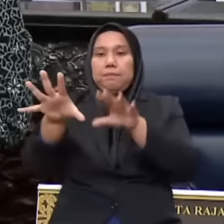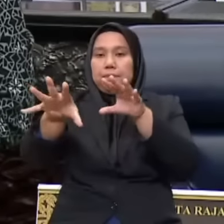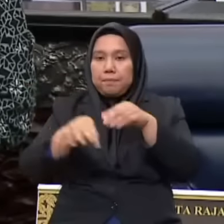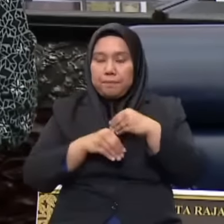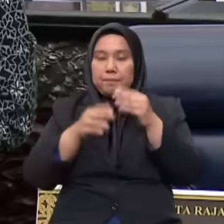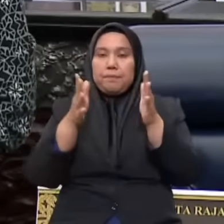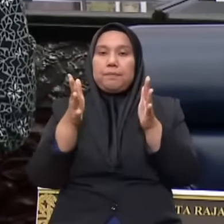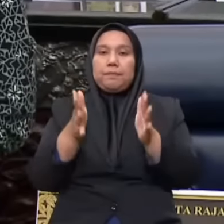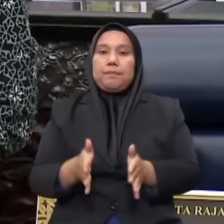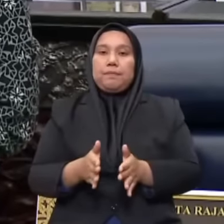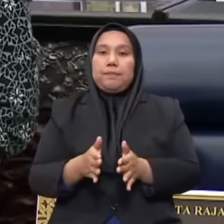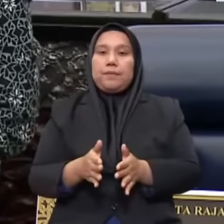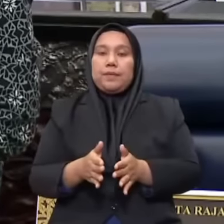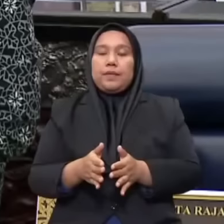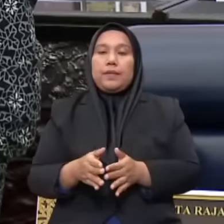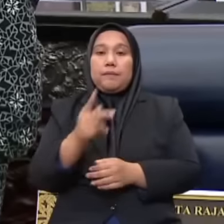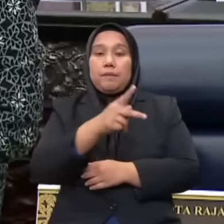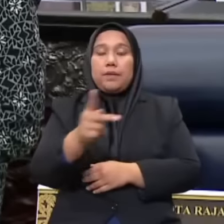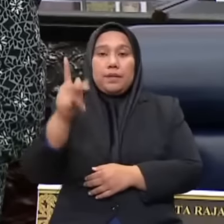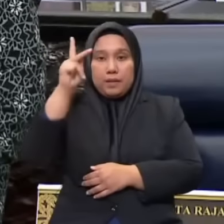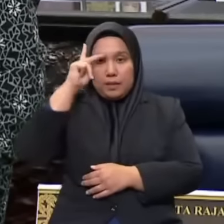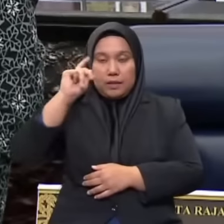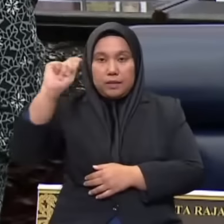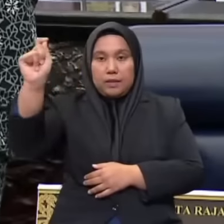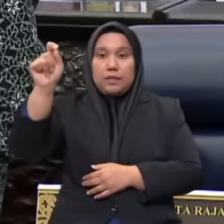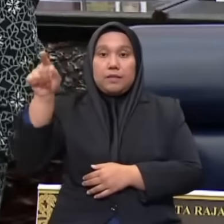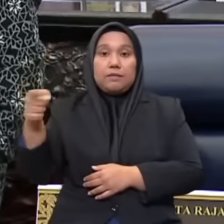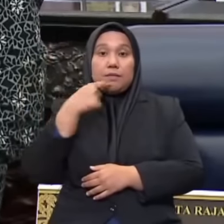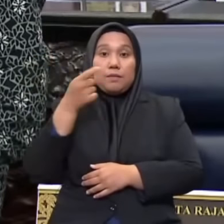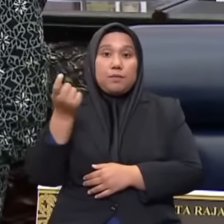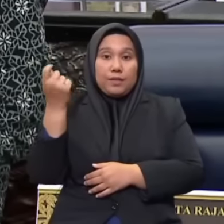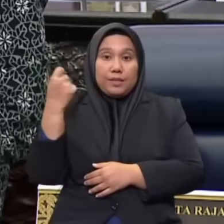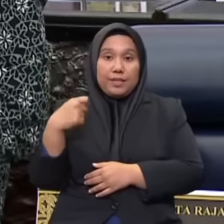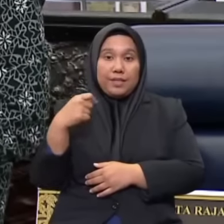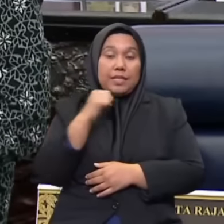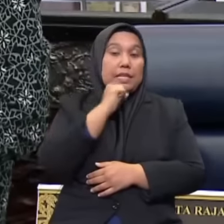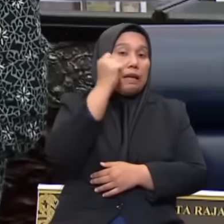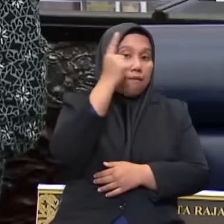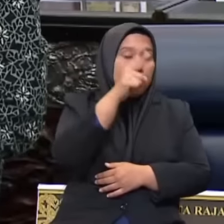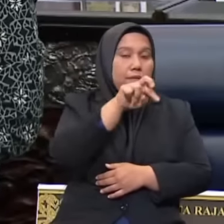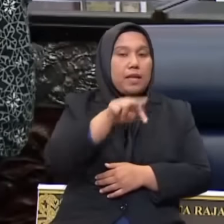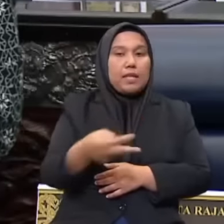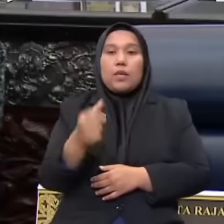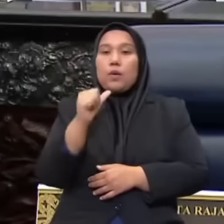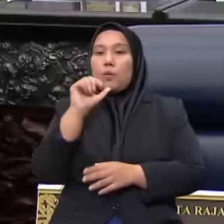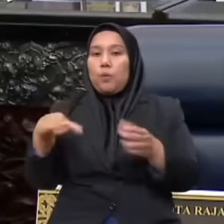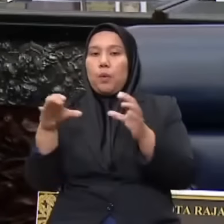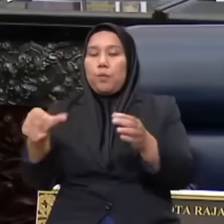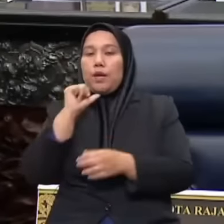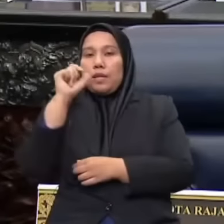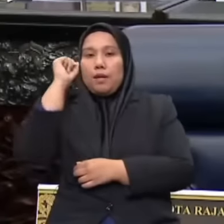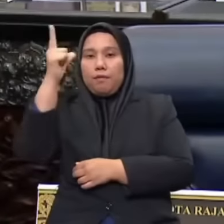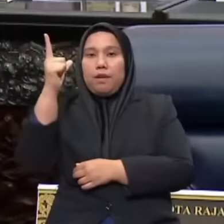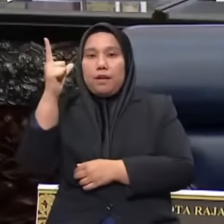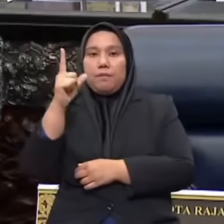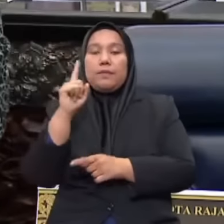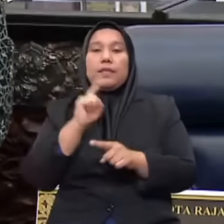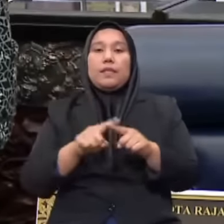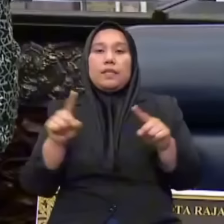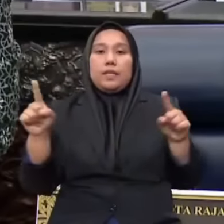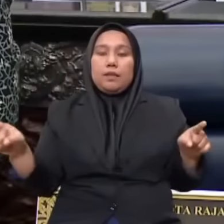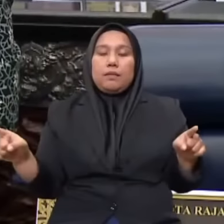yang disebut oleh Kuala Terengganu itu sama ada tidak faham atau buat-buat tidak faham, tetapi telah pun ditanya di